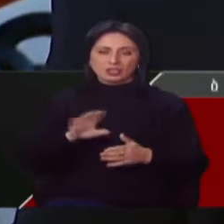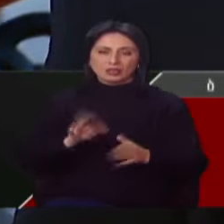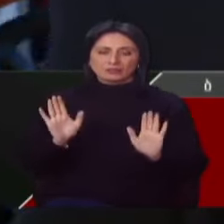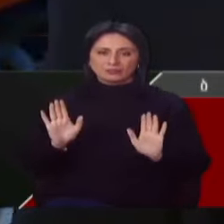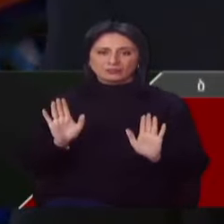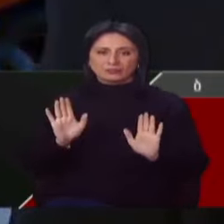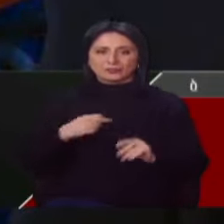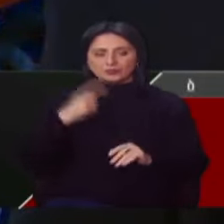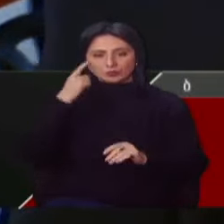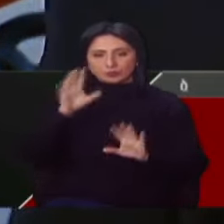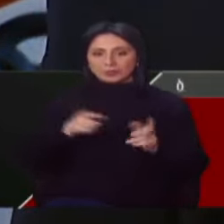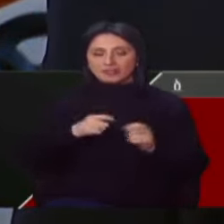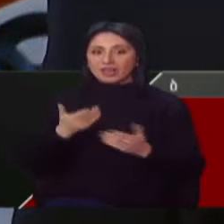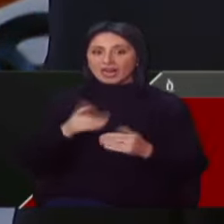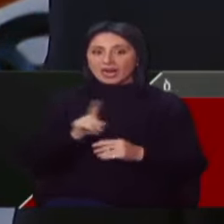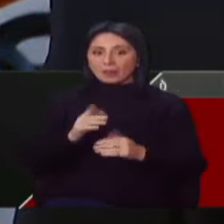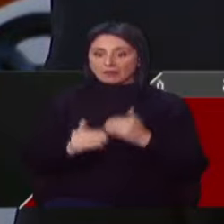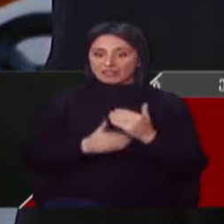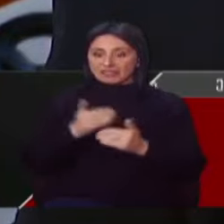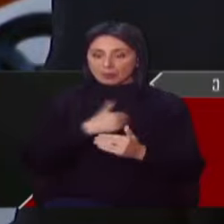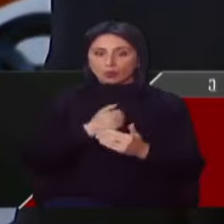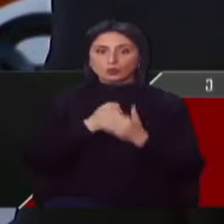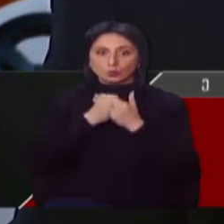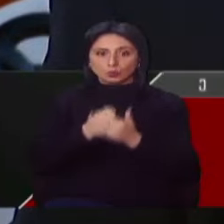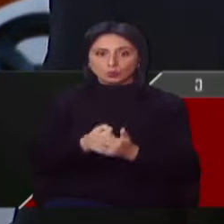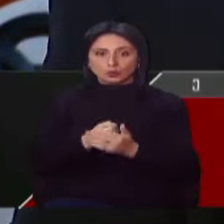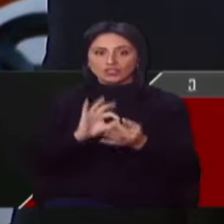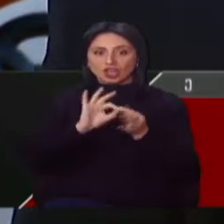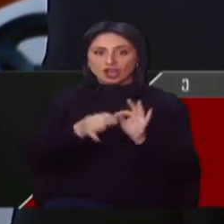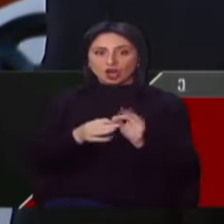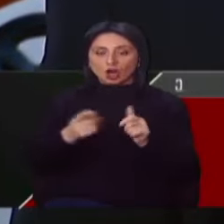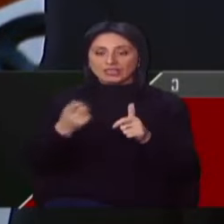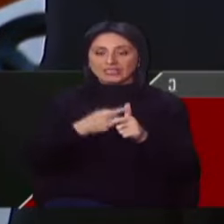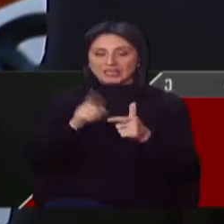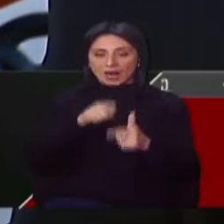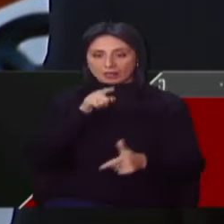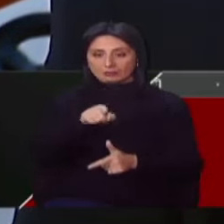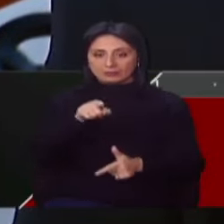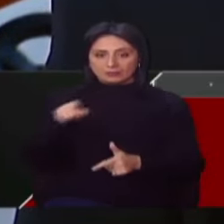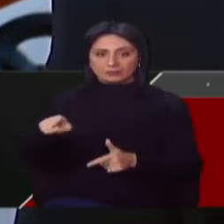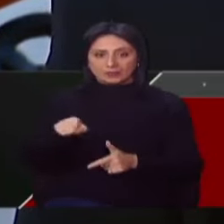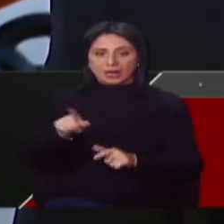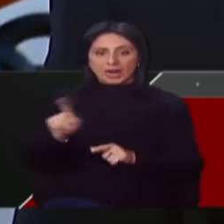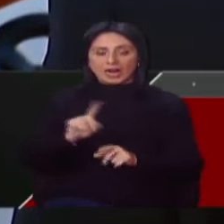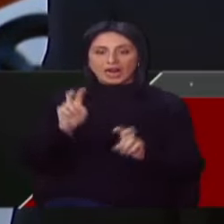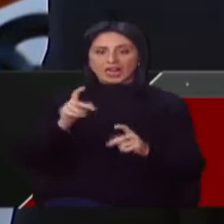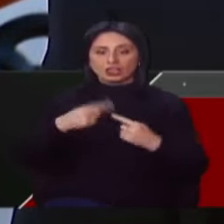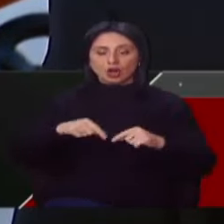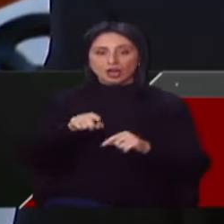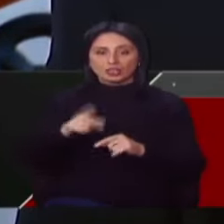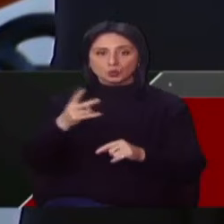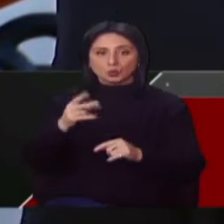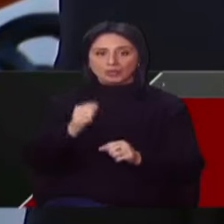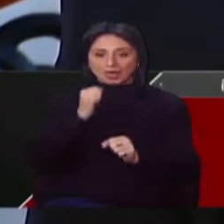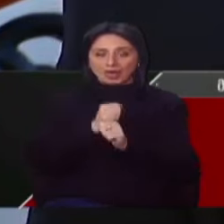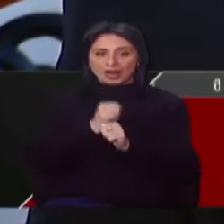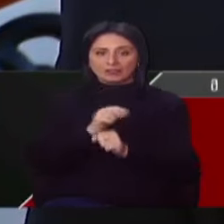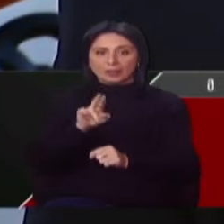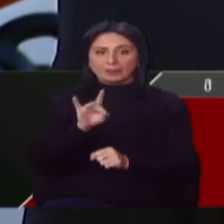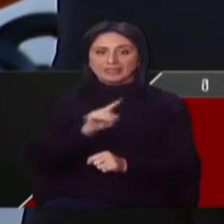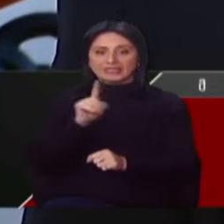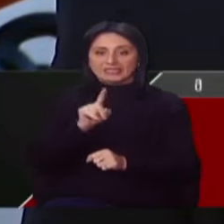ამიტომ გონია, რომ პრეზიდენტმა თუ რამე წარმატების მიღწევა უნდა, კონკრეტული სახელი უნდა დაარქვას ამ რაღაცა ორგანიზაციას და უნდა დააწესოს